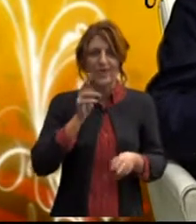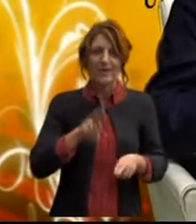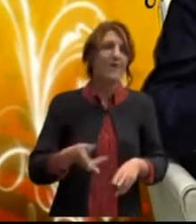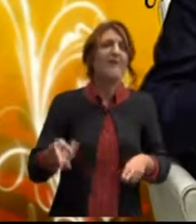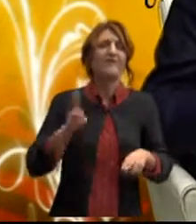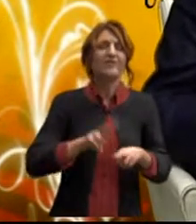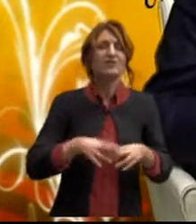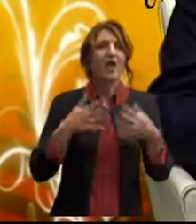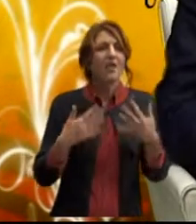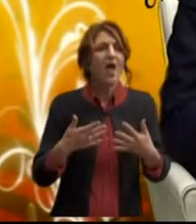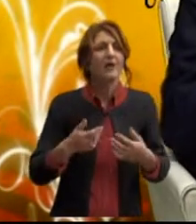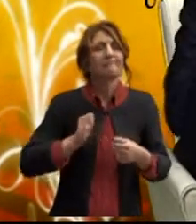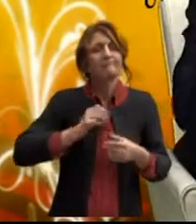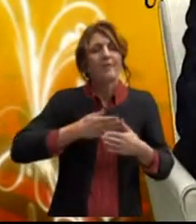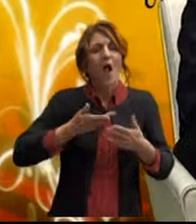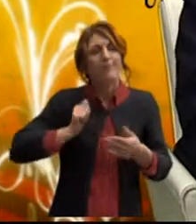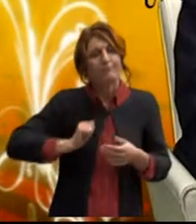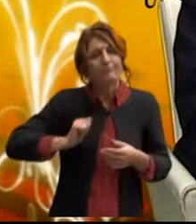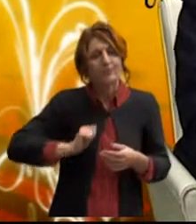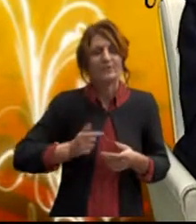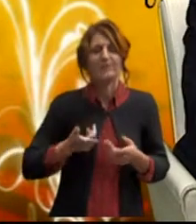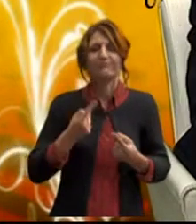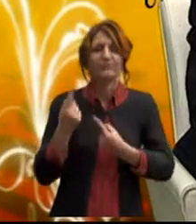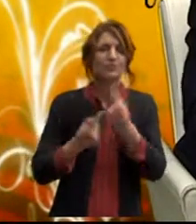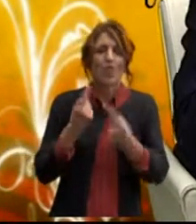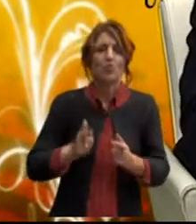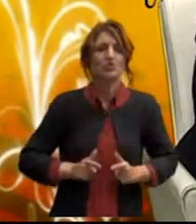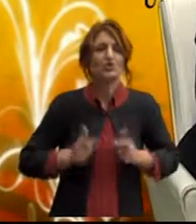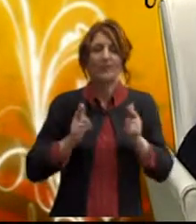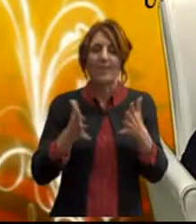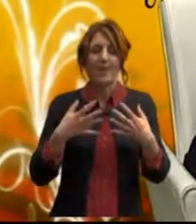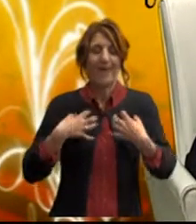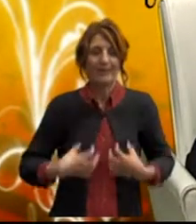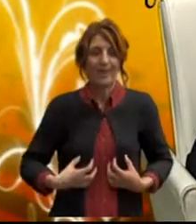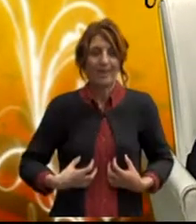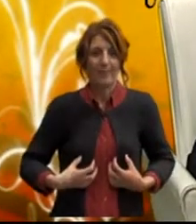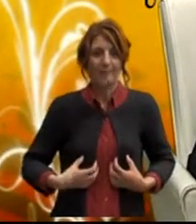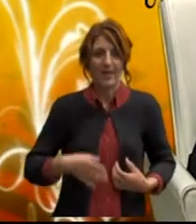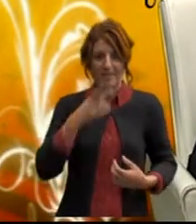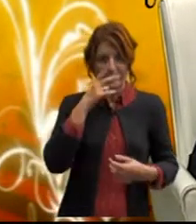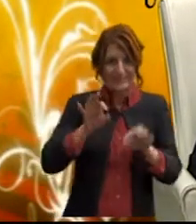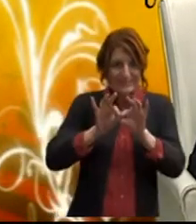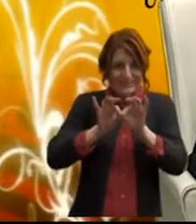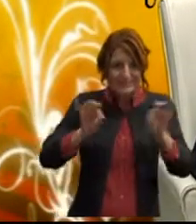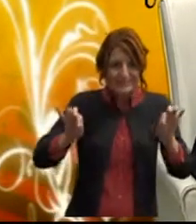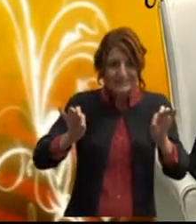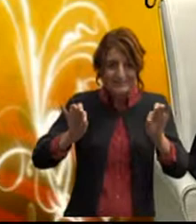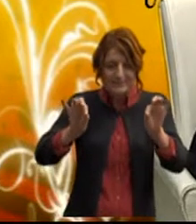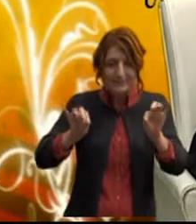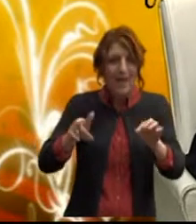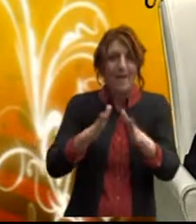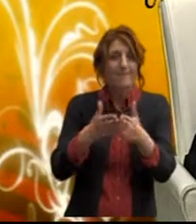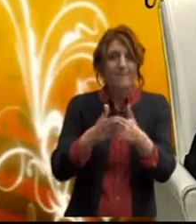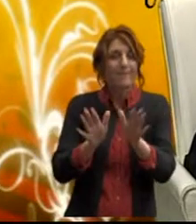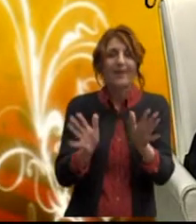da su onda lakše podnose životne nelagode i ne idu u depresiju. A oni koji su manje rezilijentni, vidite, sad se papir ne može vratiti. Znači